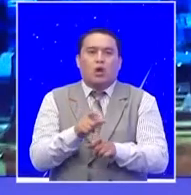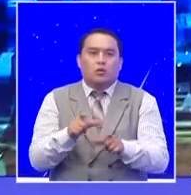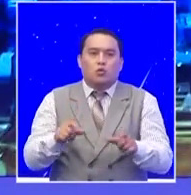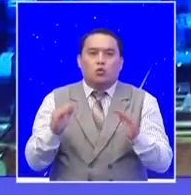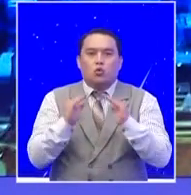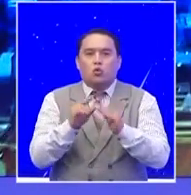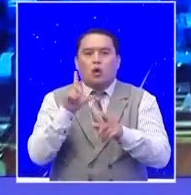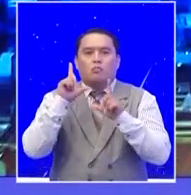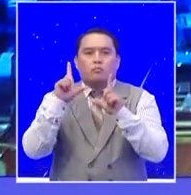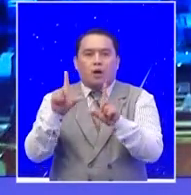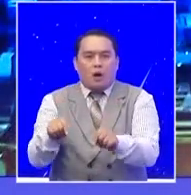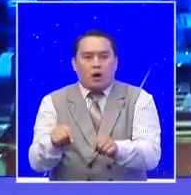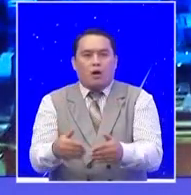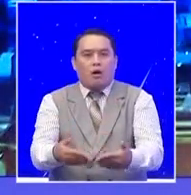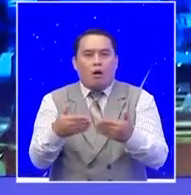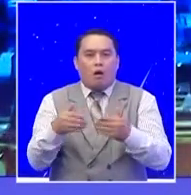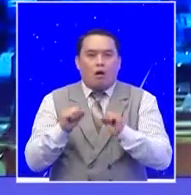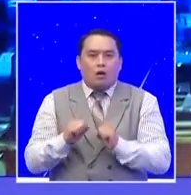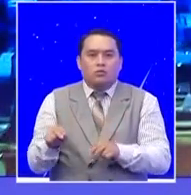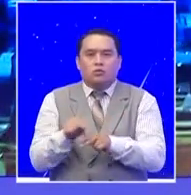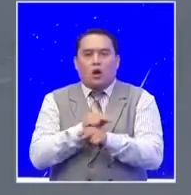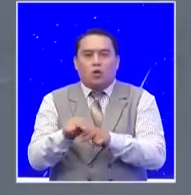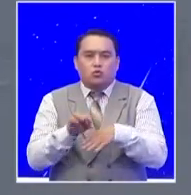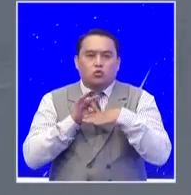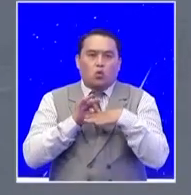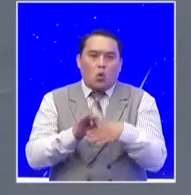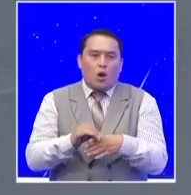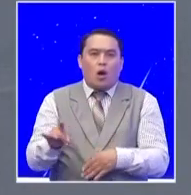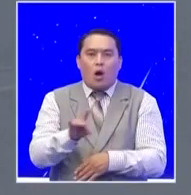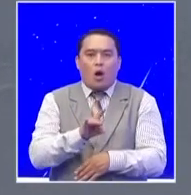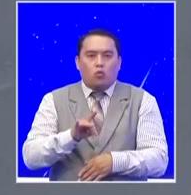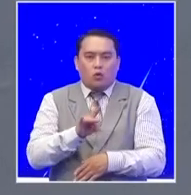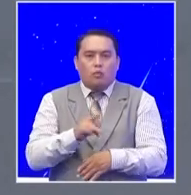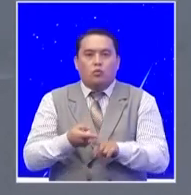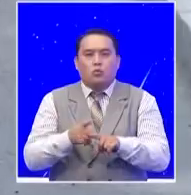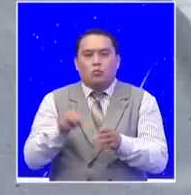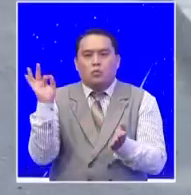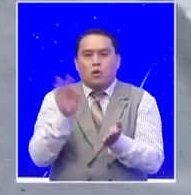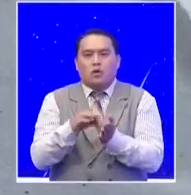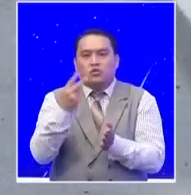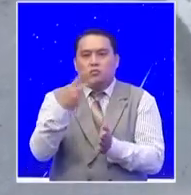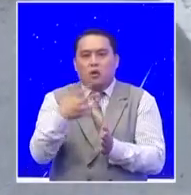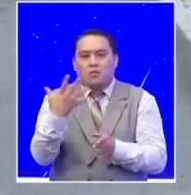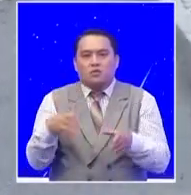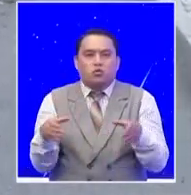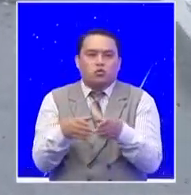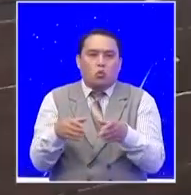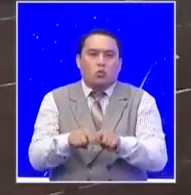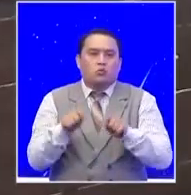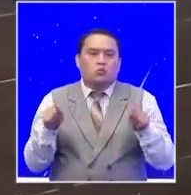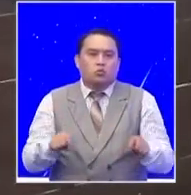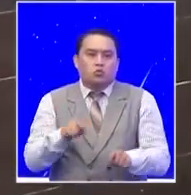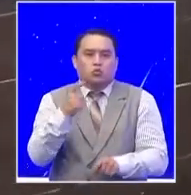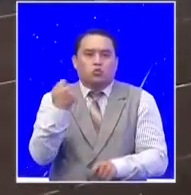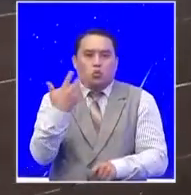үйіне барып, аурудың алдын алу бойынша емдік шараларын жүргізеді. Аудан бойынша бұл мақсатта 25 мобильді топ құрылған, құрамында